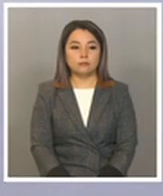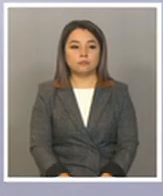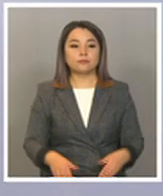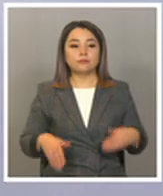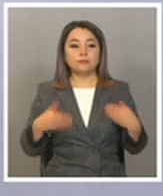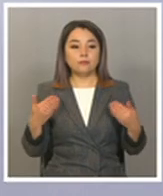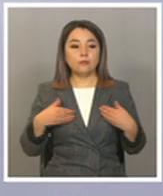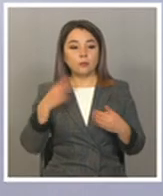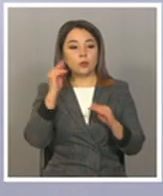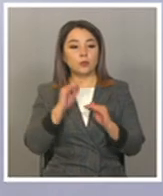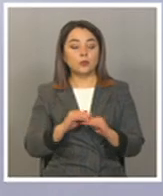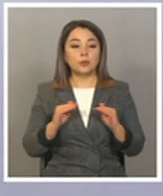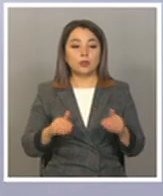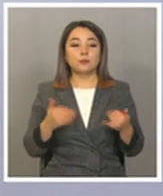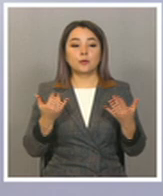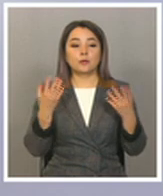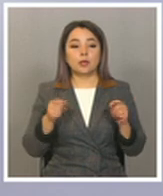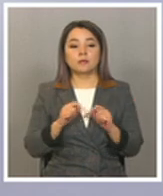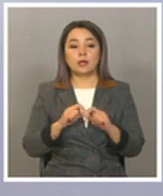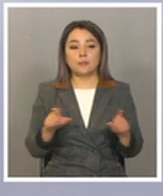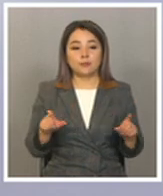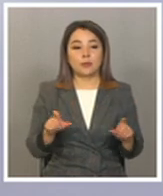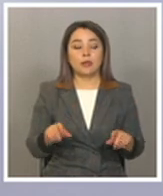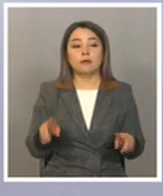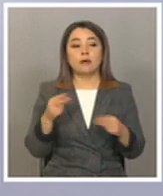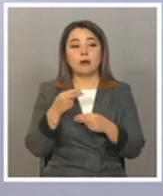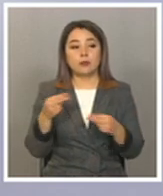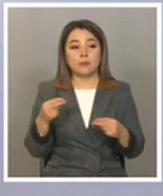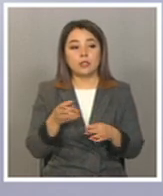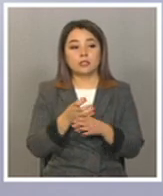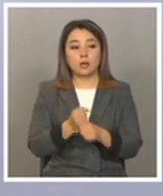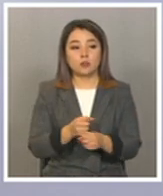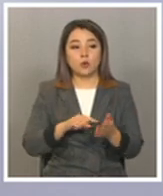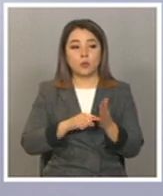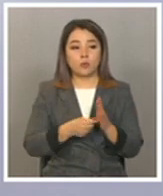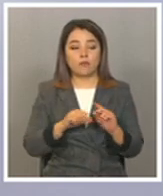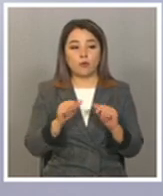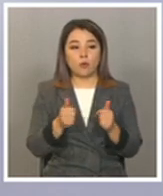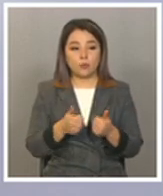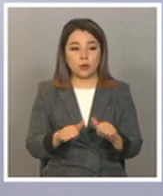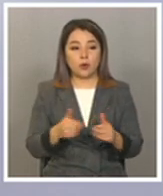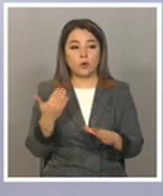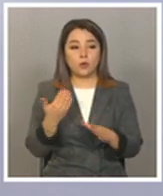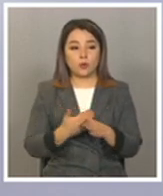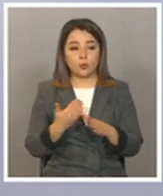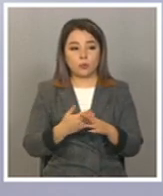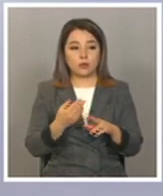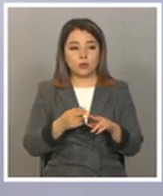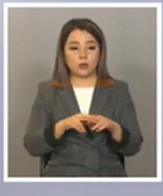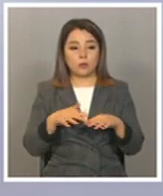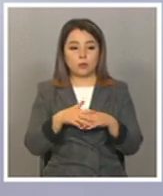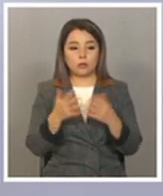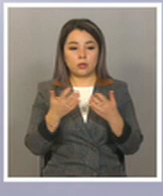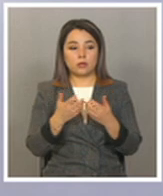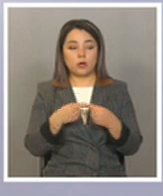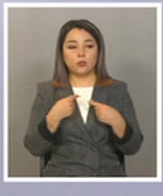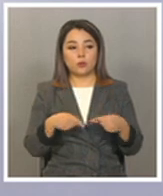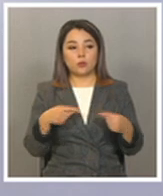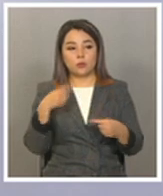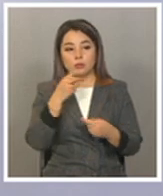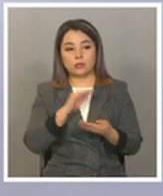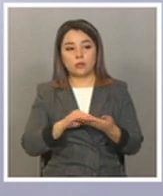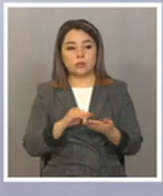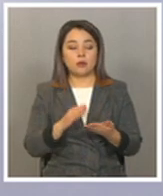Сәлеметсіздер ме оқушылар, бүгінгі сабағымыздың тақырыбы қысқаша көбейту формуларын көмегімен өрнектерді түрлендіру.